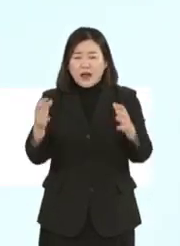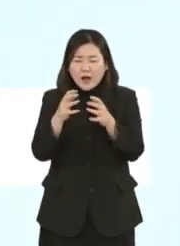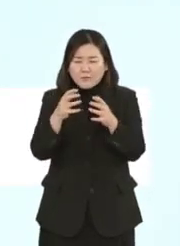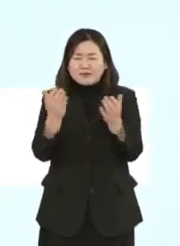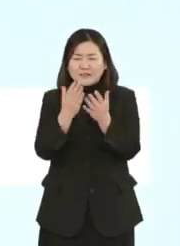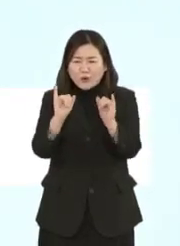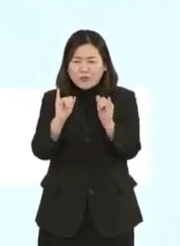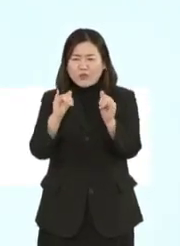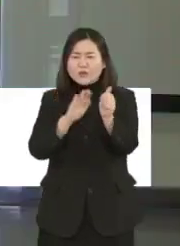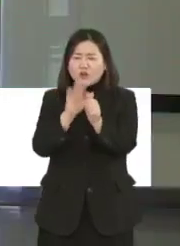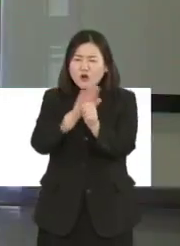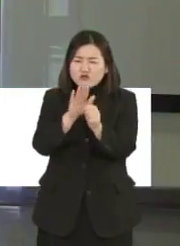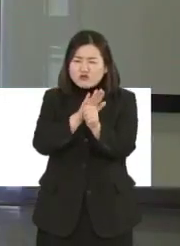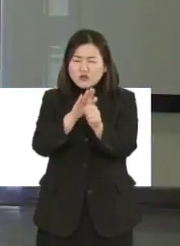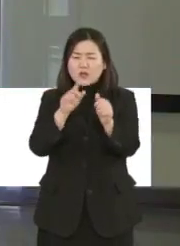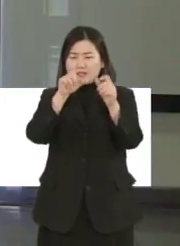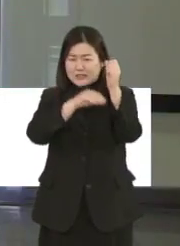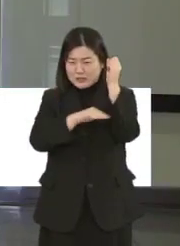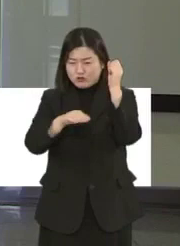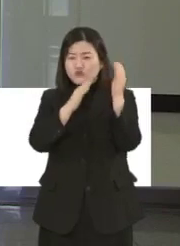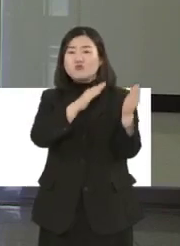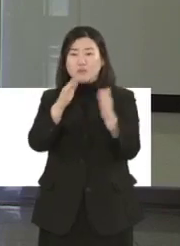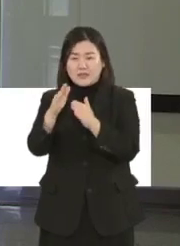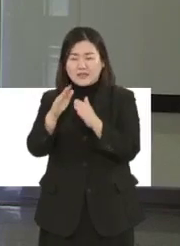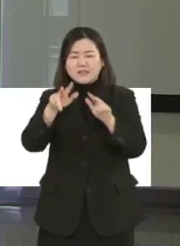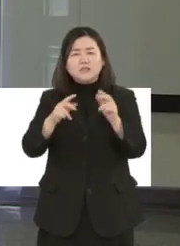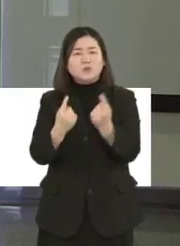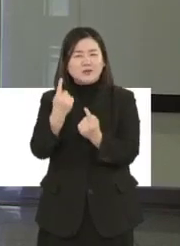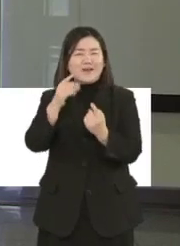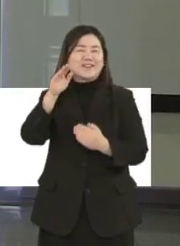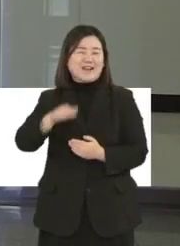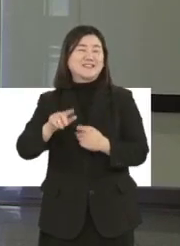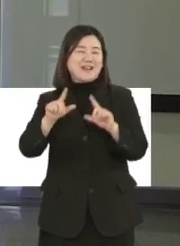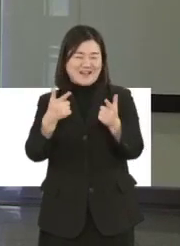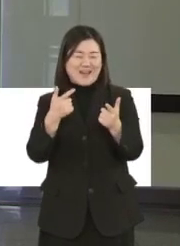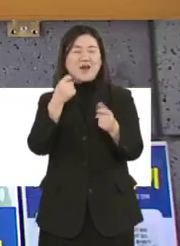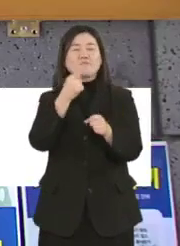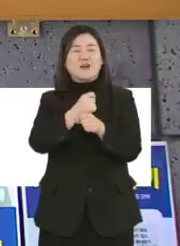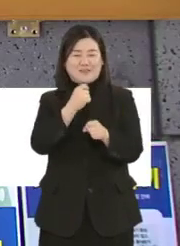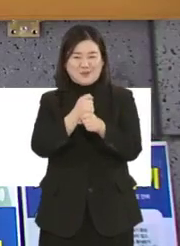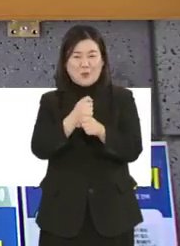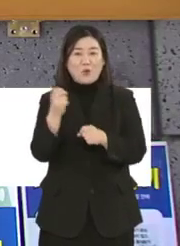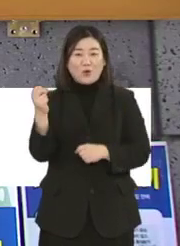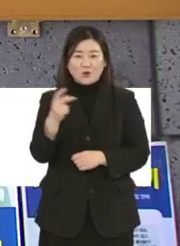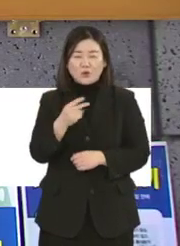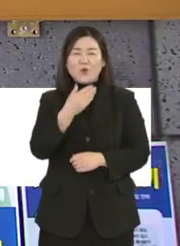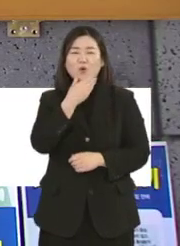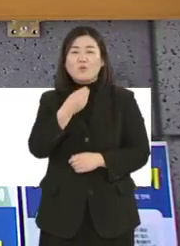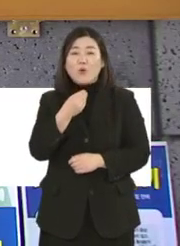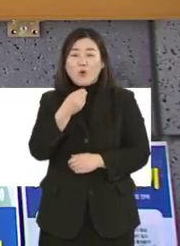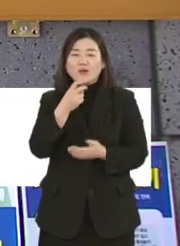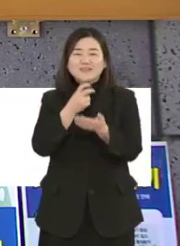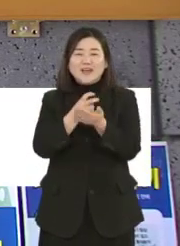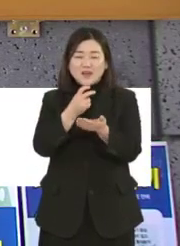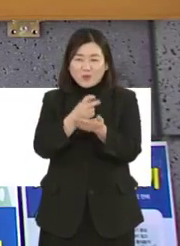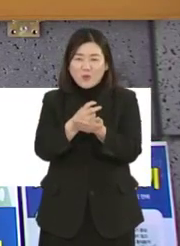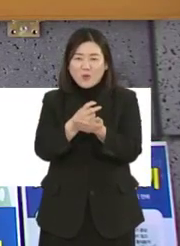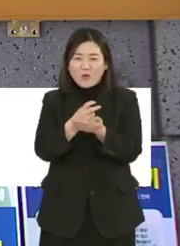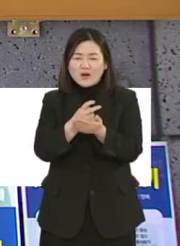통폐합되는 직원들의 처우를 위한 표준안을 마련하되 대우가 지금보다 낮아지지는 않도록 할 방침이며